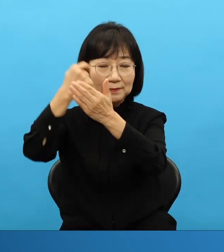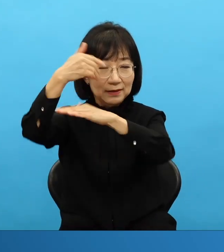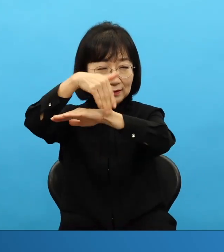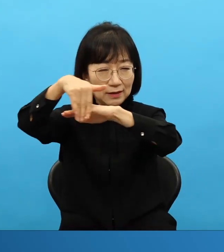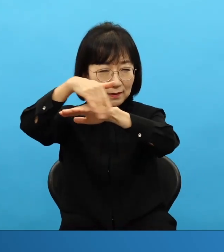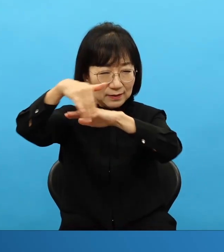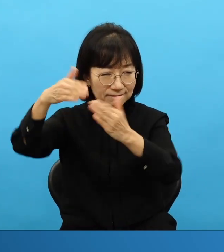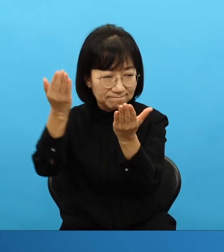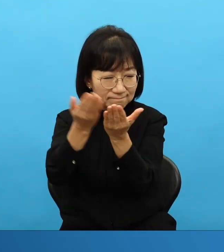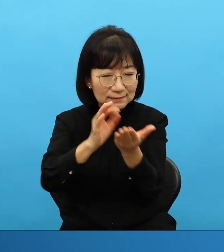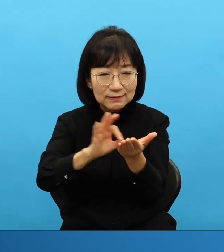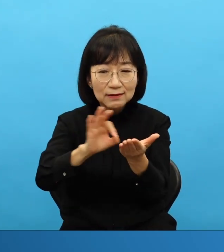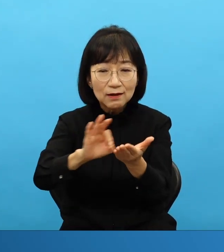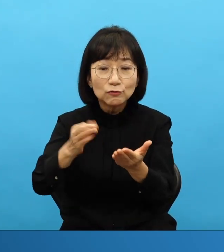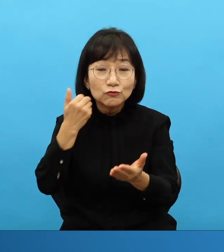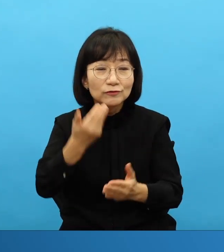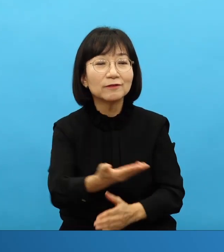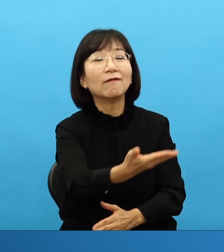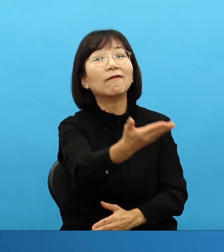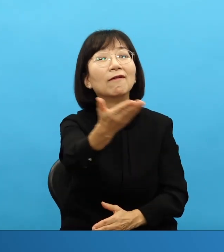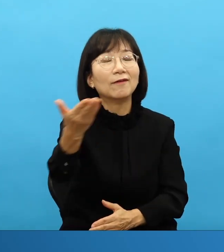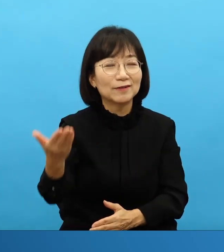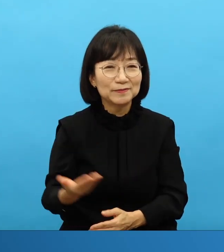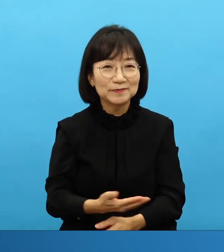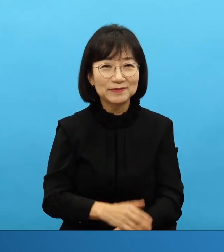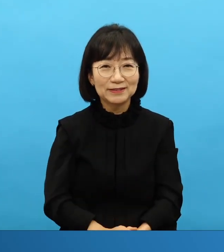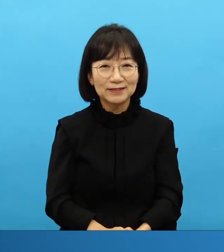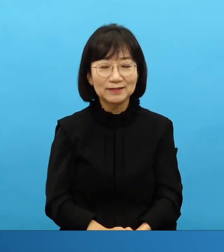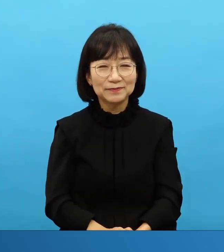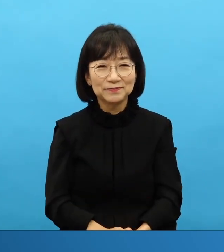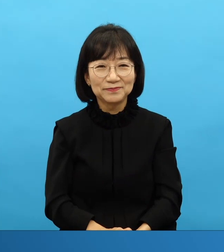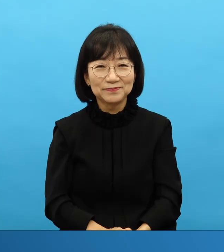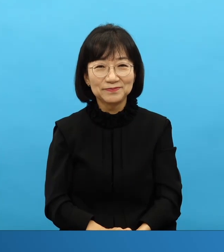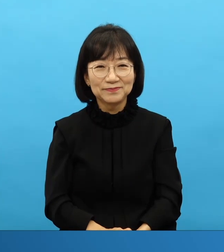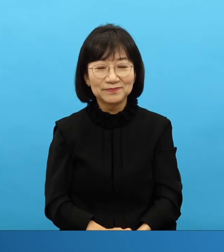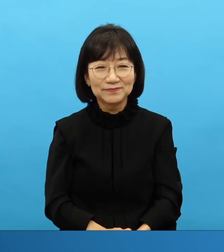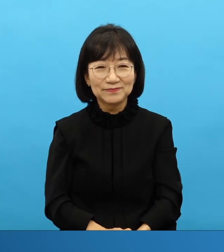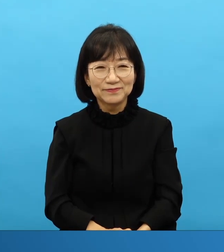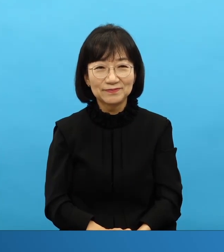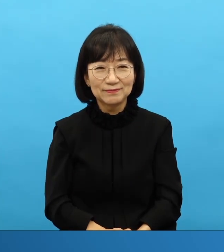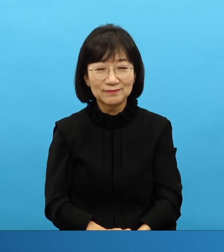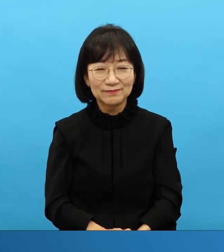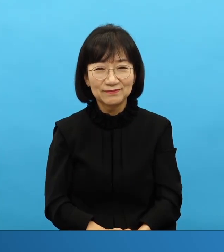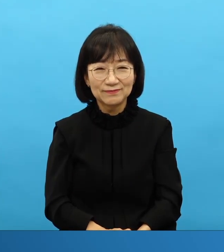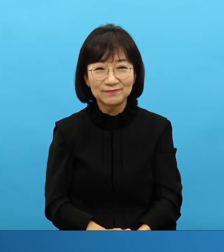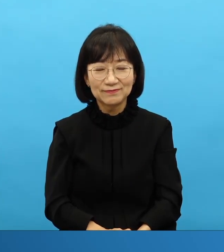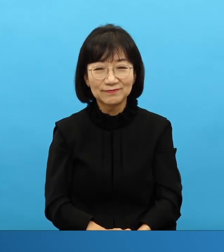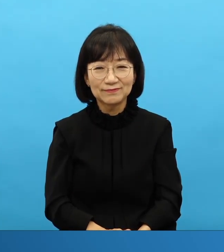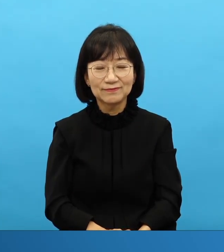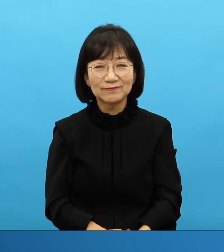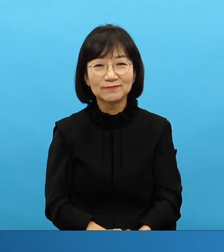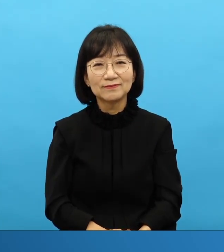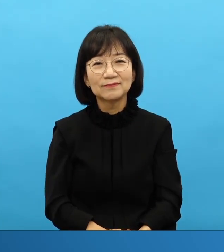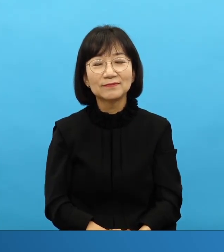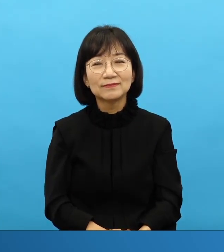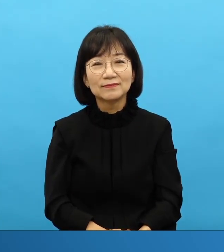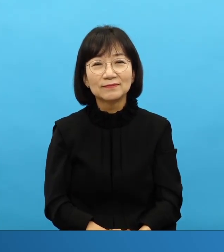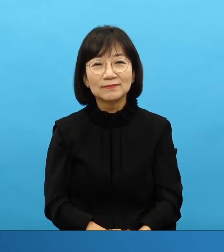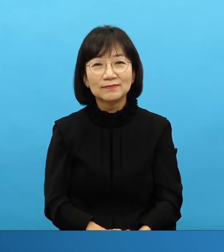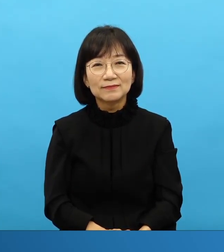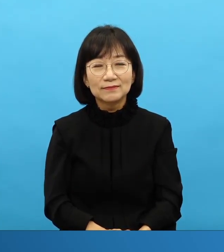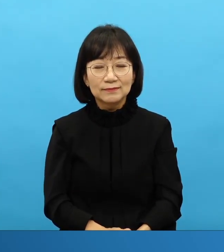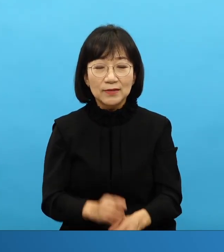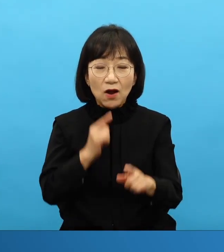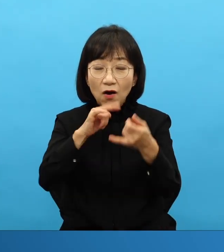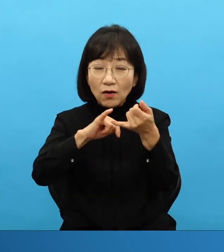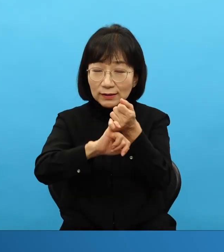使用的人就是各位。 소론이 너무 길어서 죄송합니다. 啊，我叙论太长了，不好意思。 자, 이 대열 속에 이